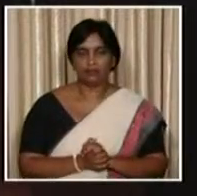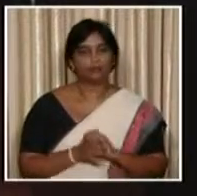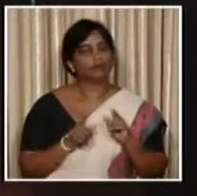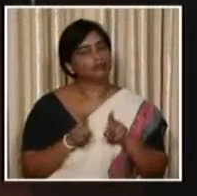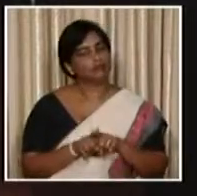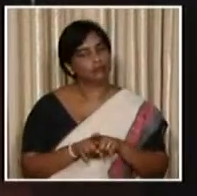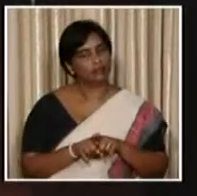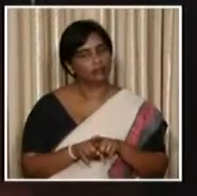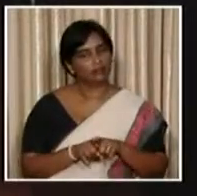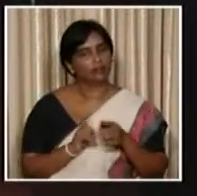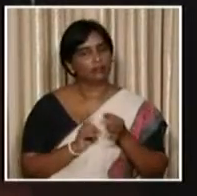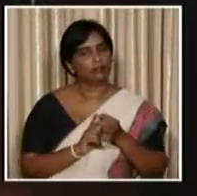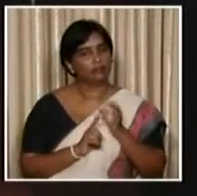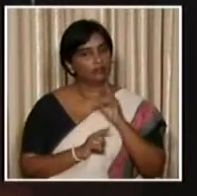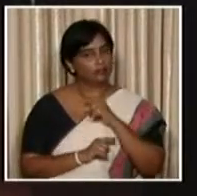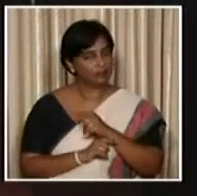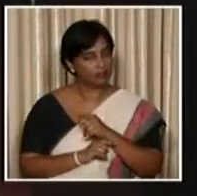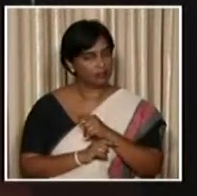වගේම